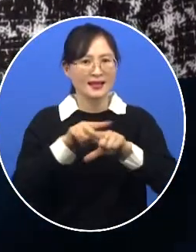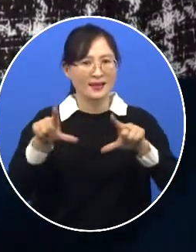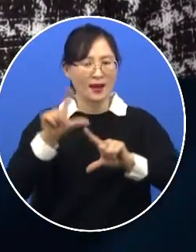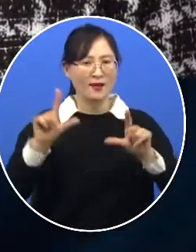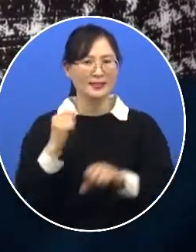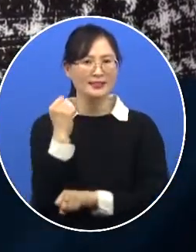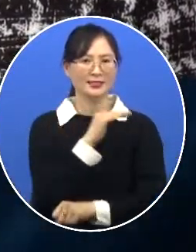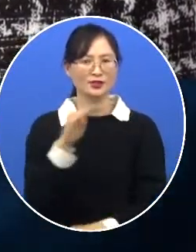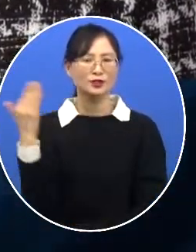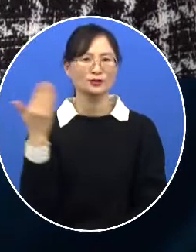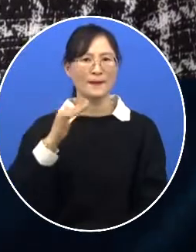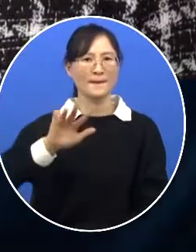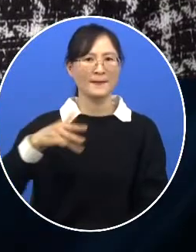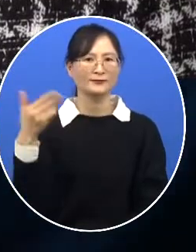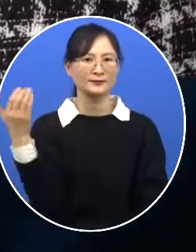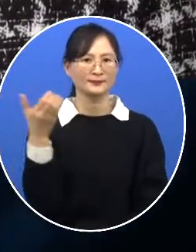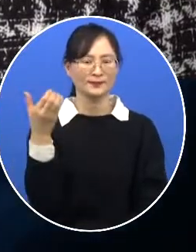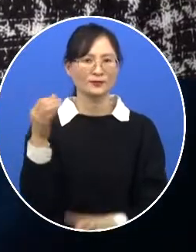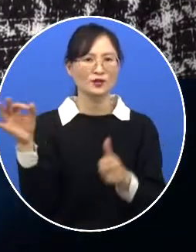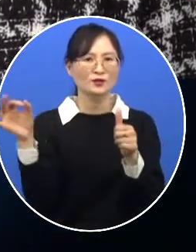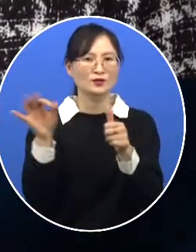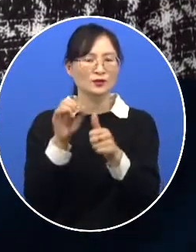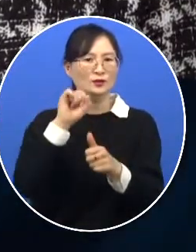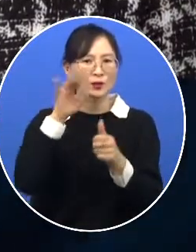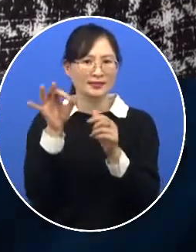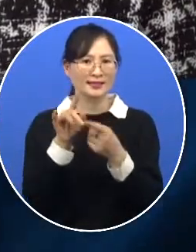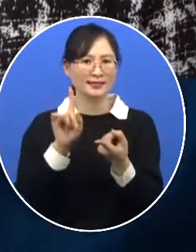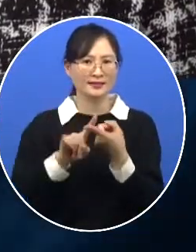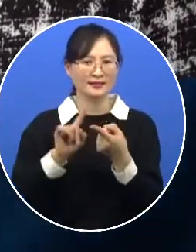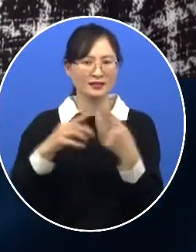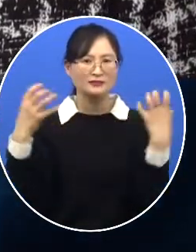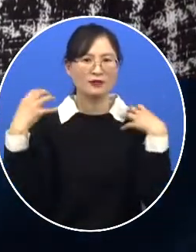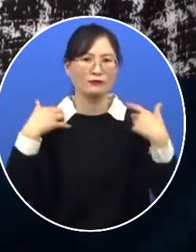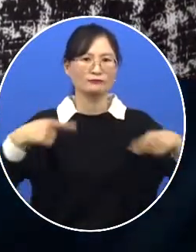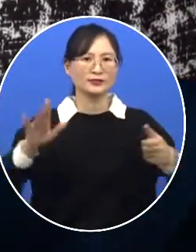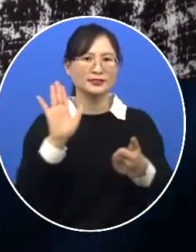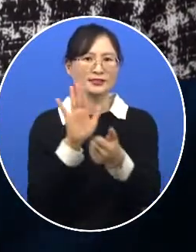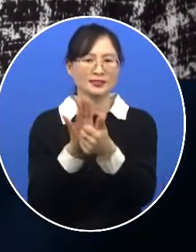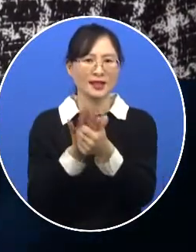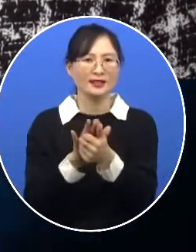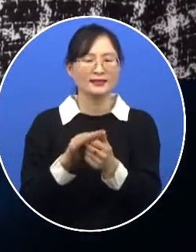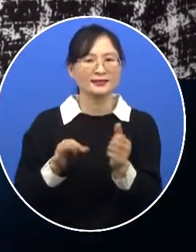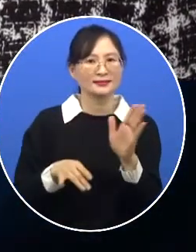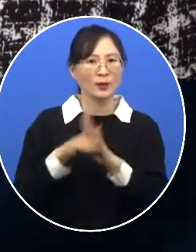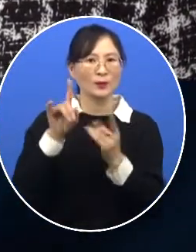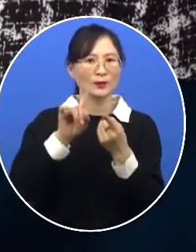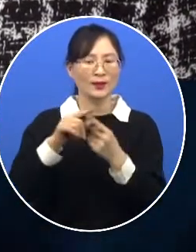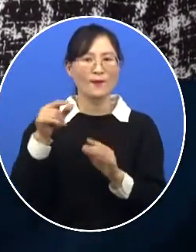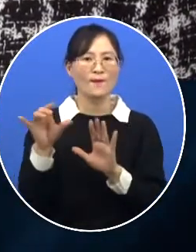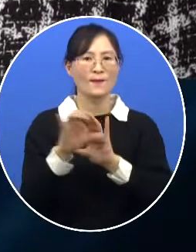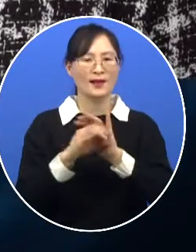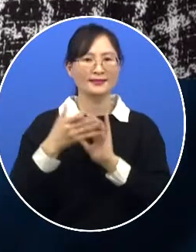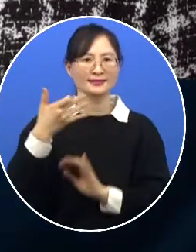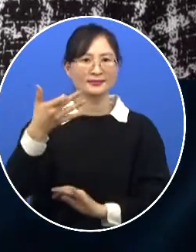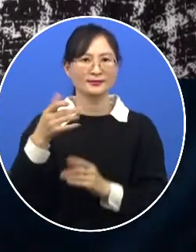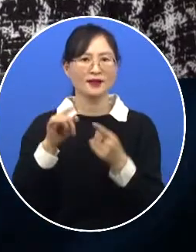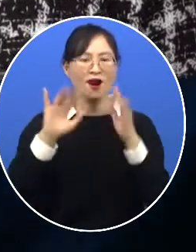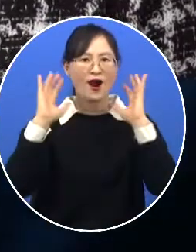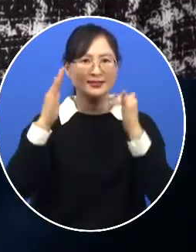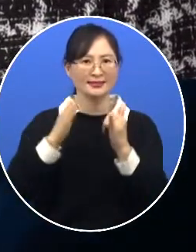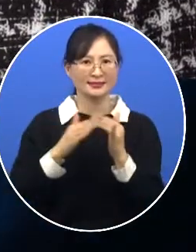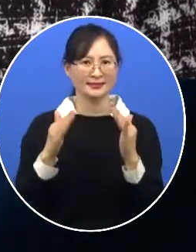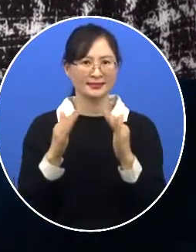9,890원으로 소득 수준에 따라 정부 지원금이 차등 적용됩니다. 코로나19로 어린이집, 유치원, 초등학교 휴교에